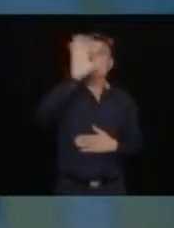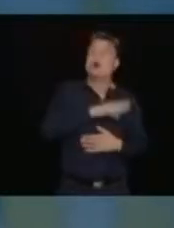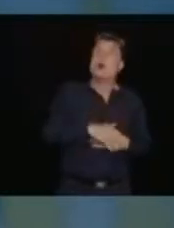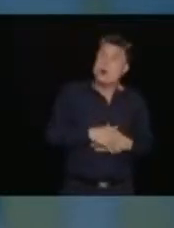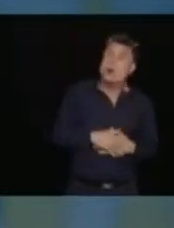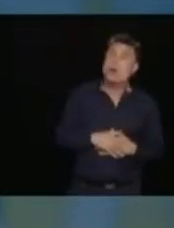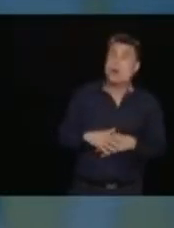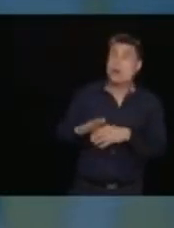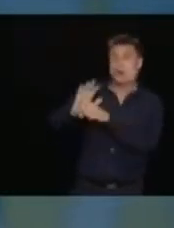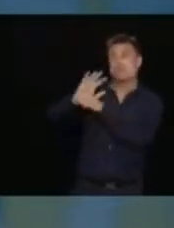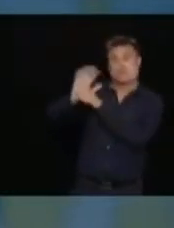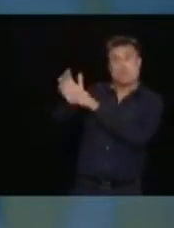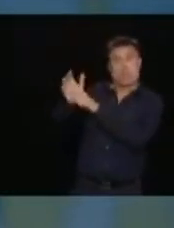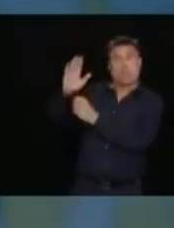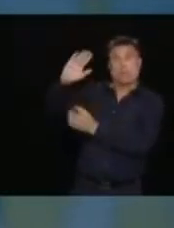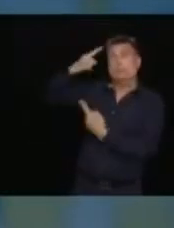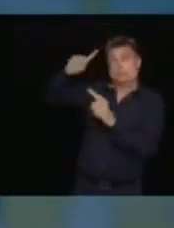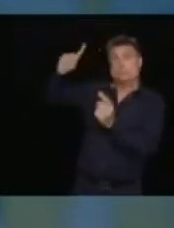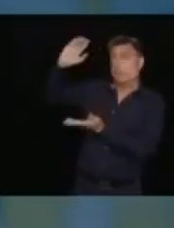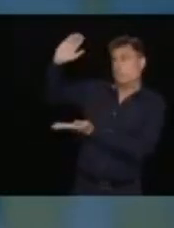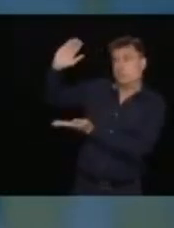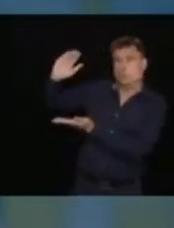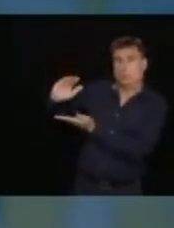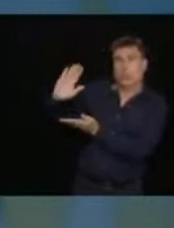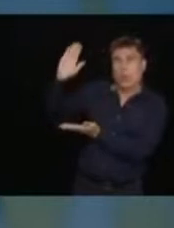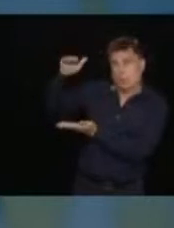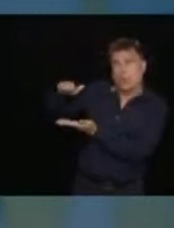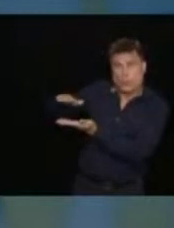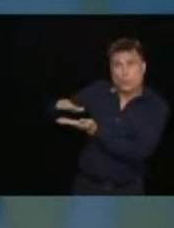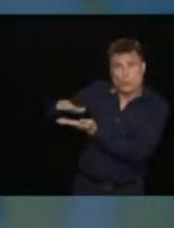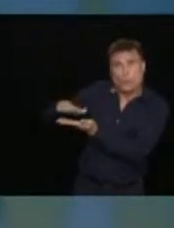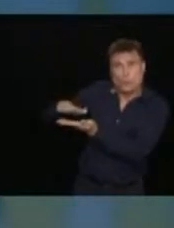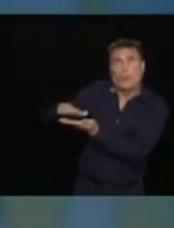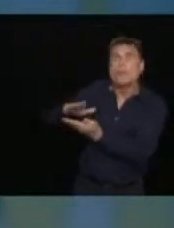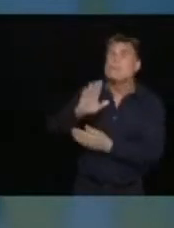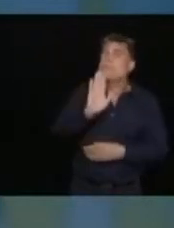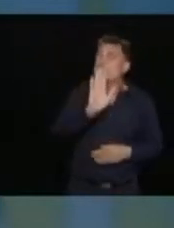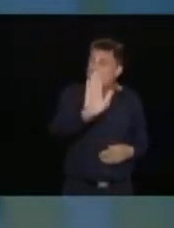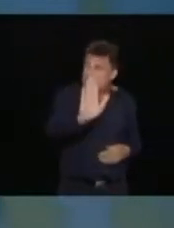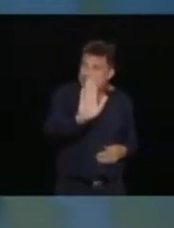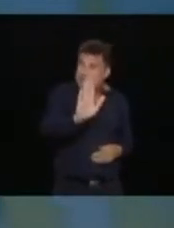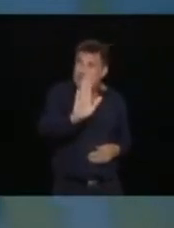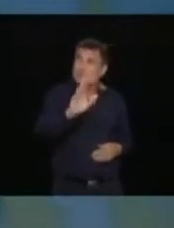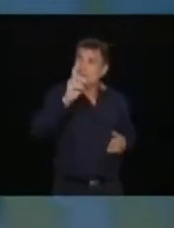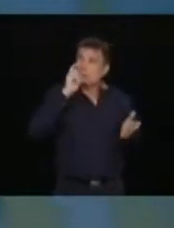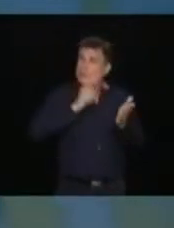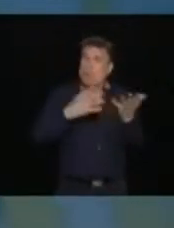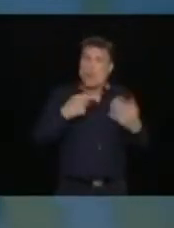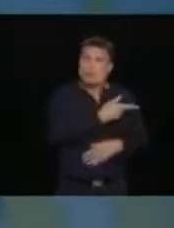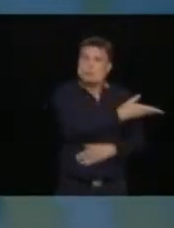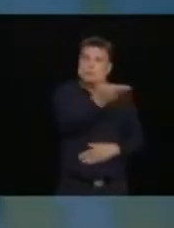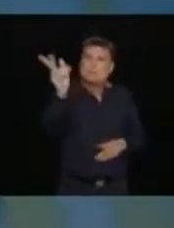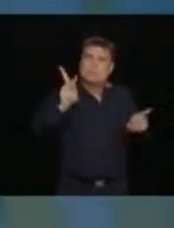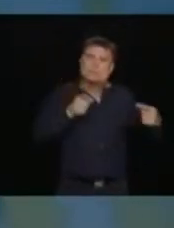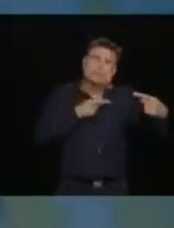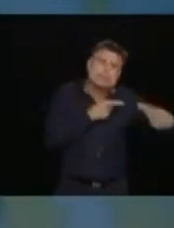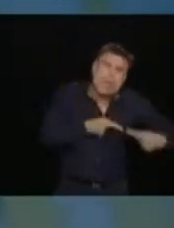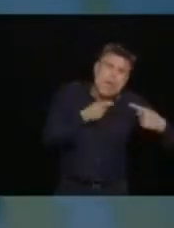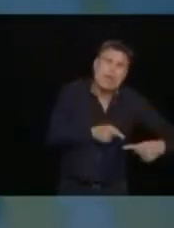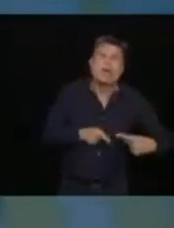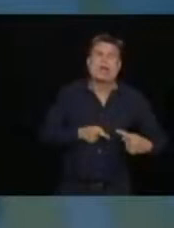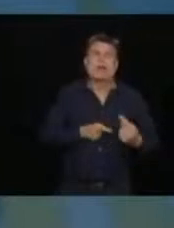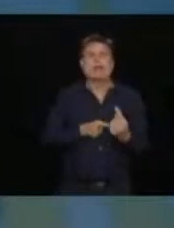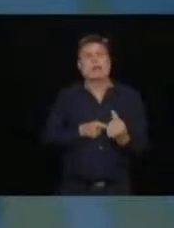但是我们也是这个，我们也成功的这个迎接了这些挑战。我们